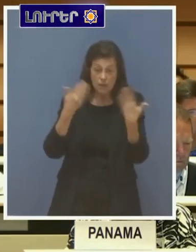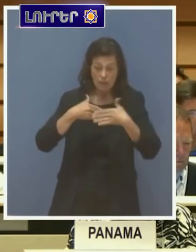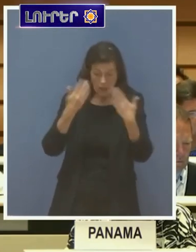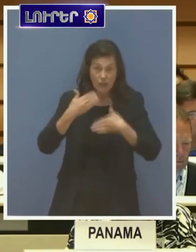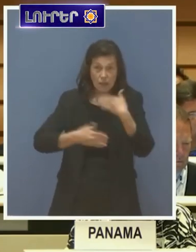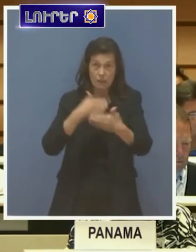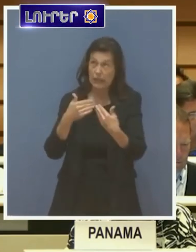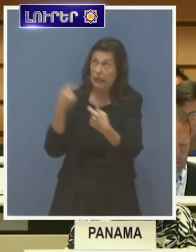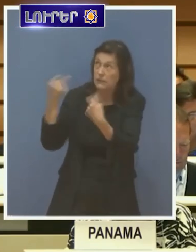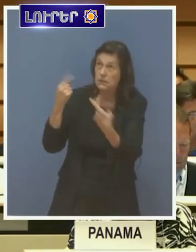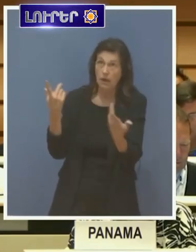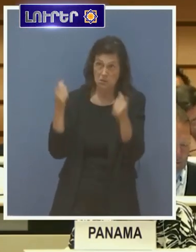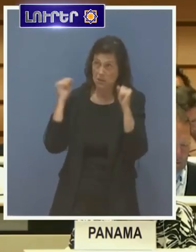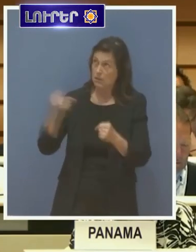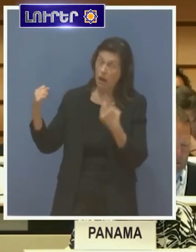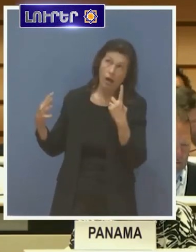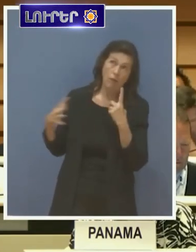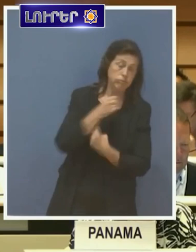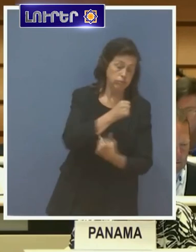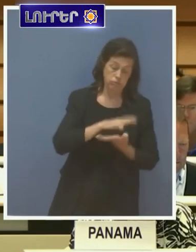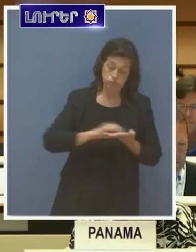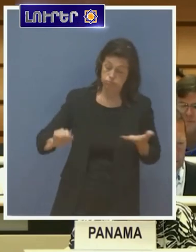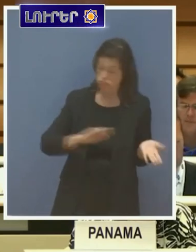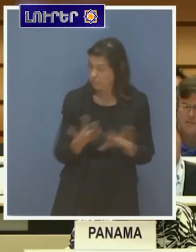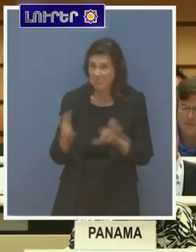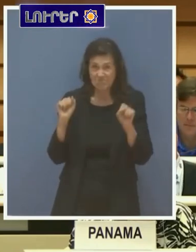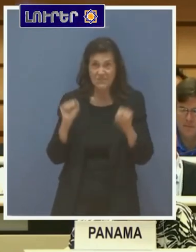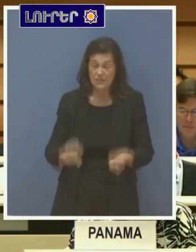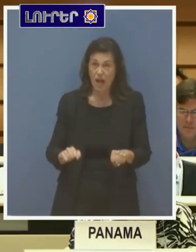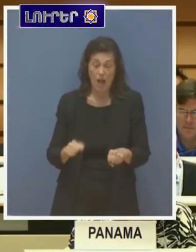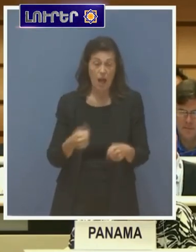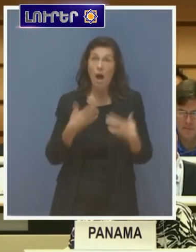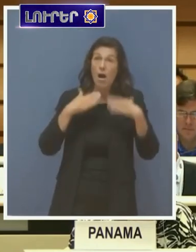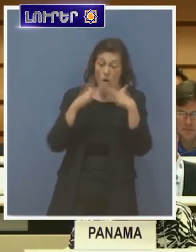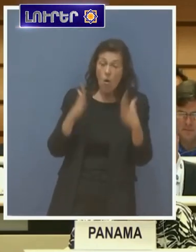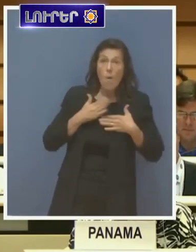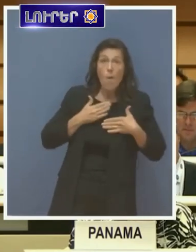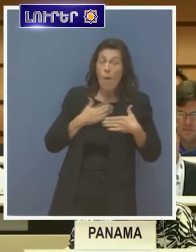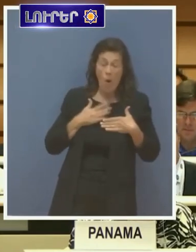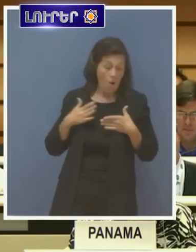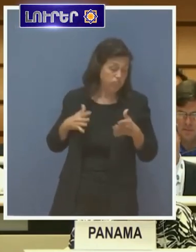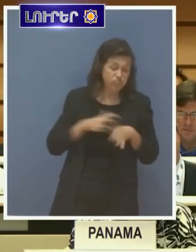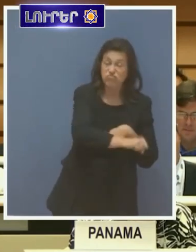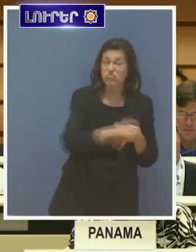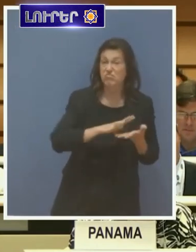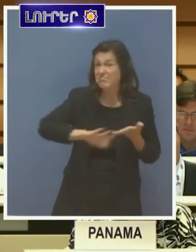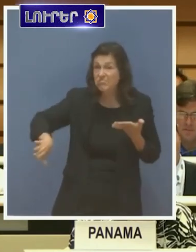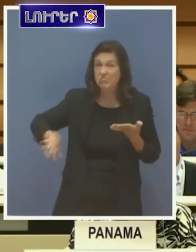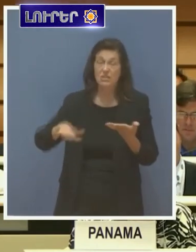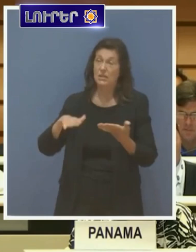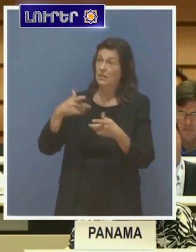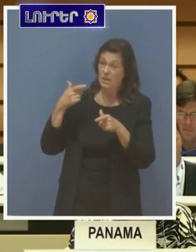համար բնիկ ժողովուրդների իրավունքներու փորձագիտական մեխանիզմին եւ միավորված ազգերու կազմակերպության ուղղված բազմաթիվ այլ փողոքներեն